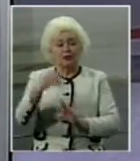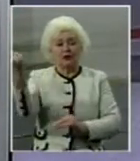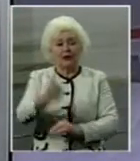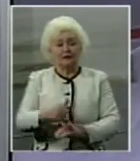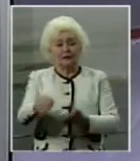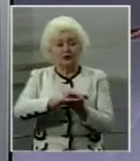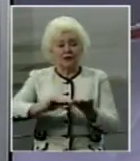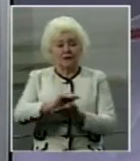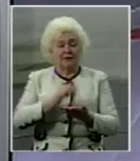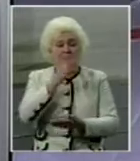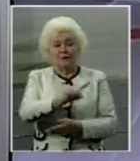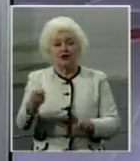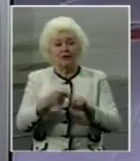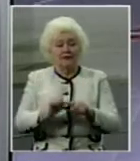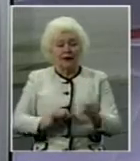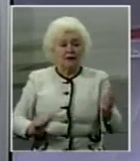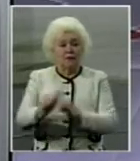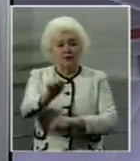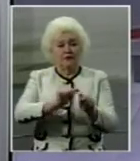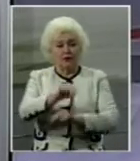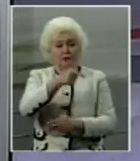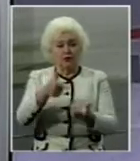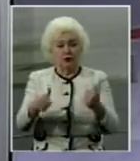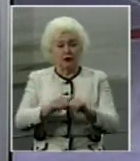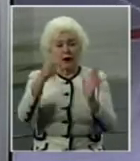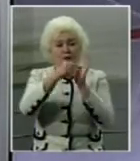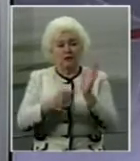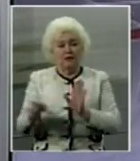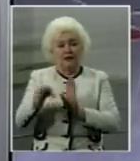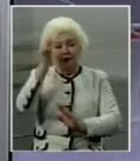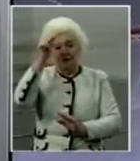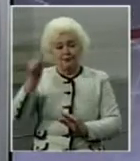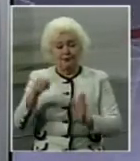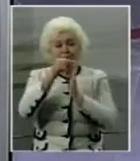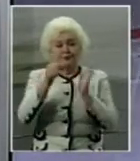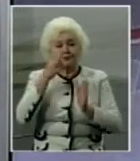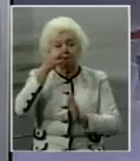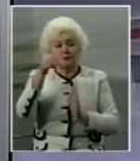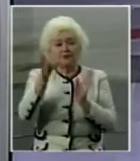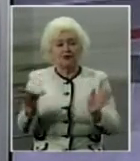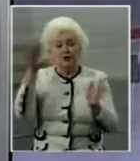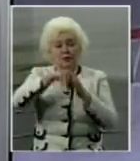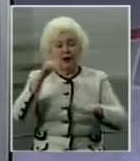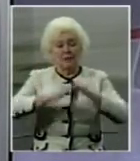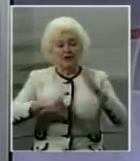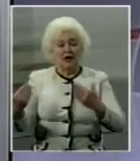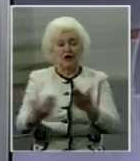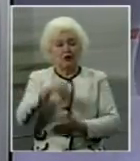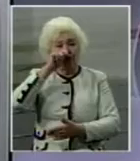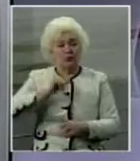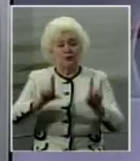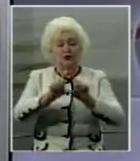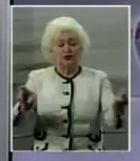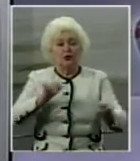тиждень тренінгів, під час яких провідні вчителі міста поділяться зі студентами досвідом впровадження методик нової української школи у